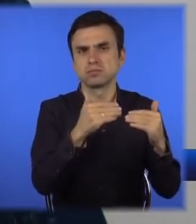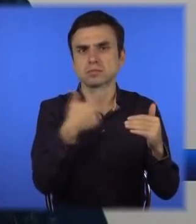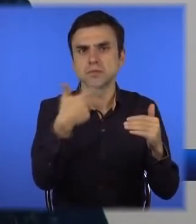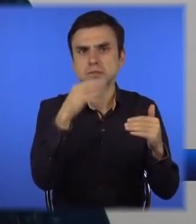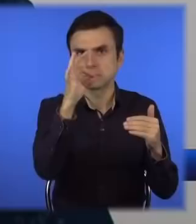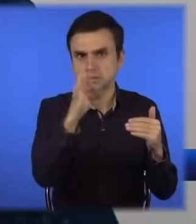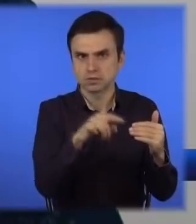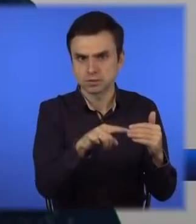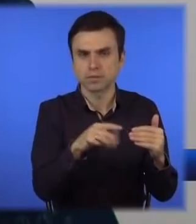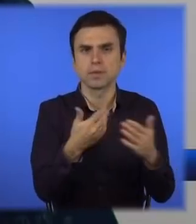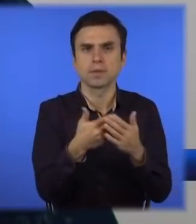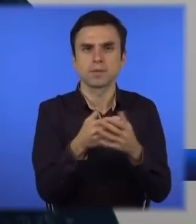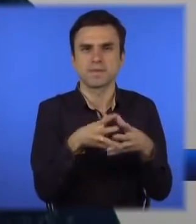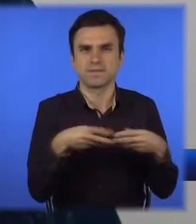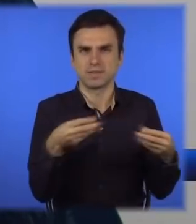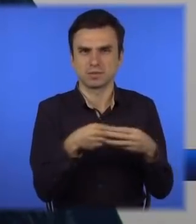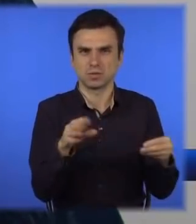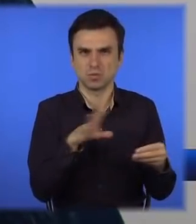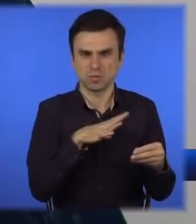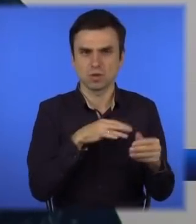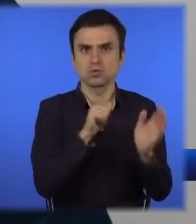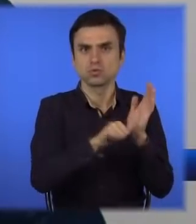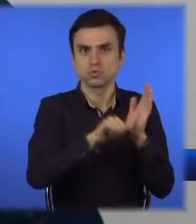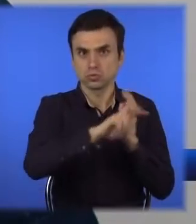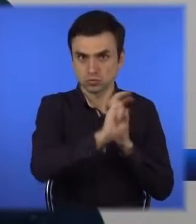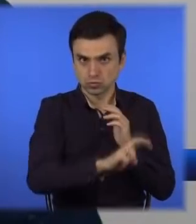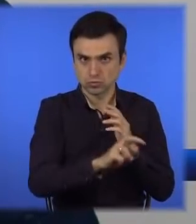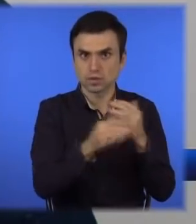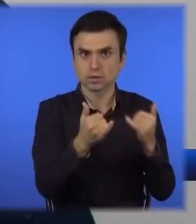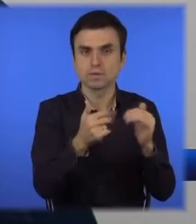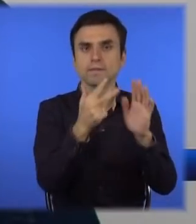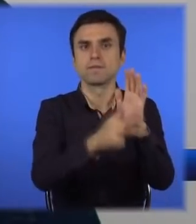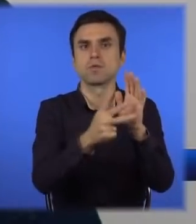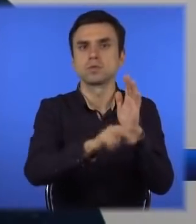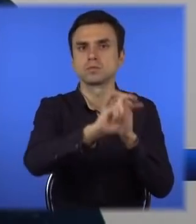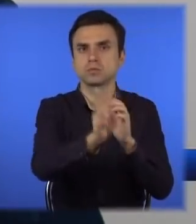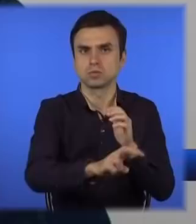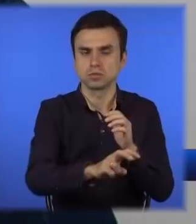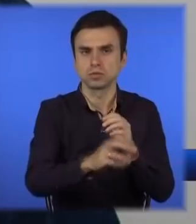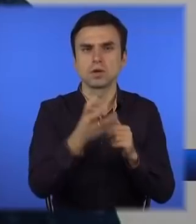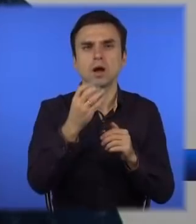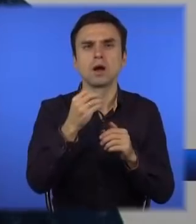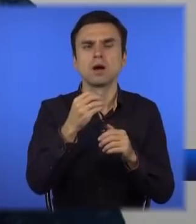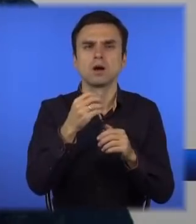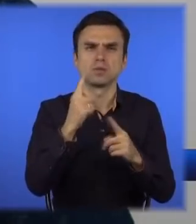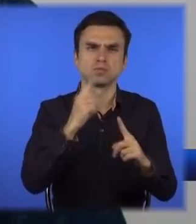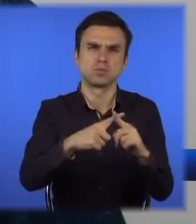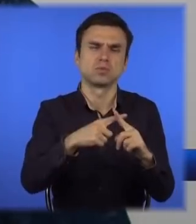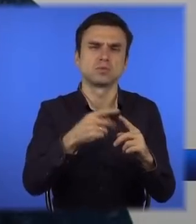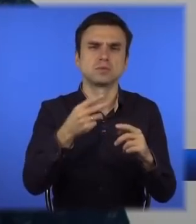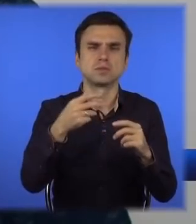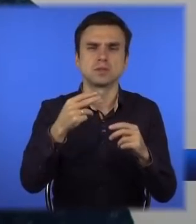що партії намагались заповнити цю потребу, скажімо, присутністю відомих осіб у виборчих списках. На